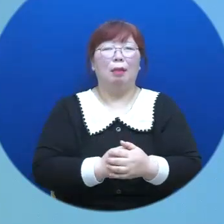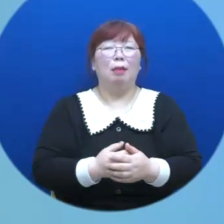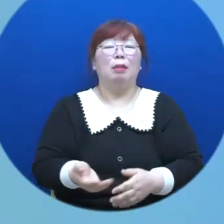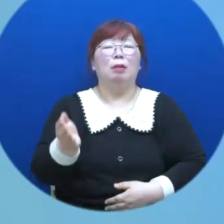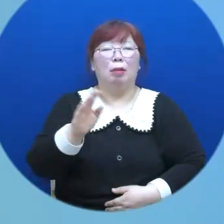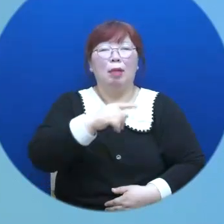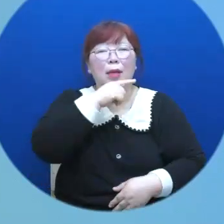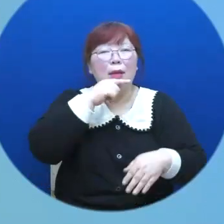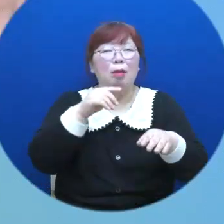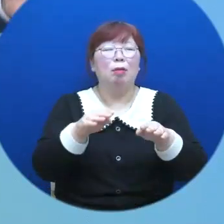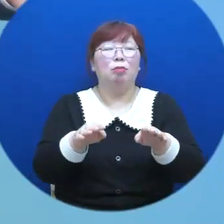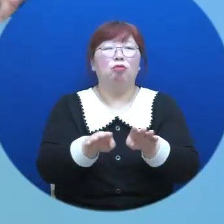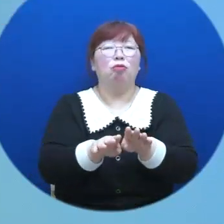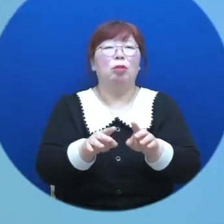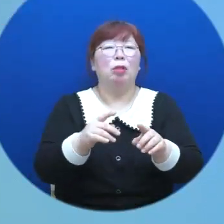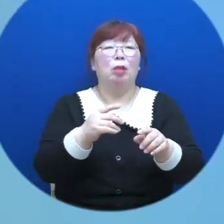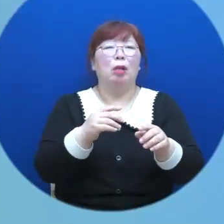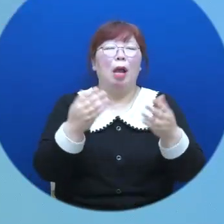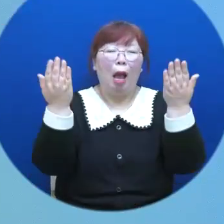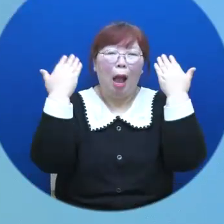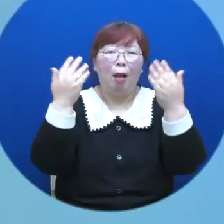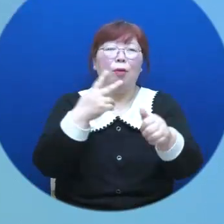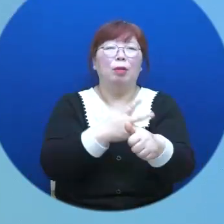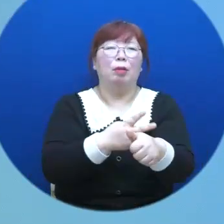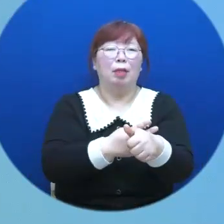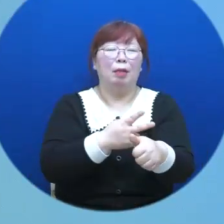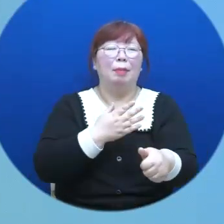주일학교 선생님이 자기를 사랑하는 거예요.